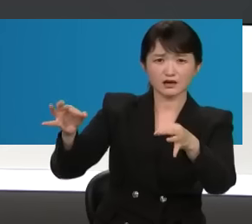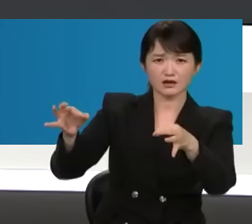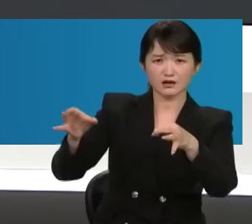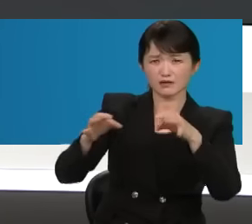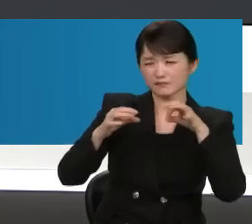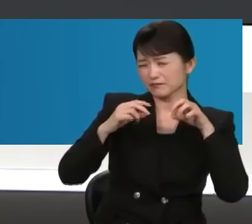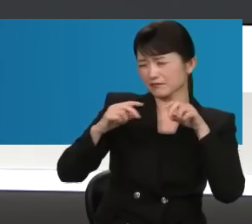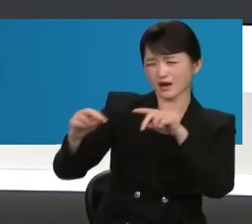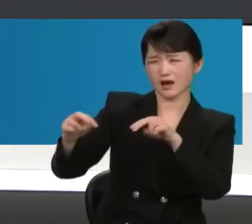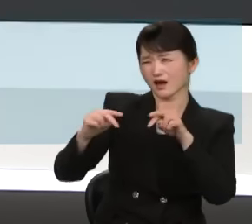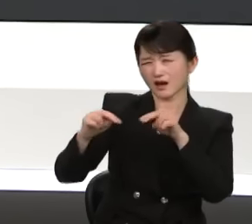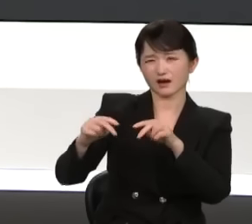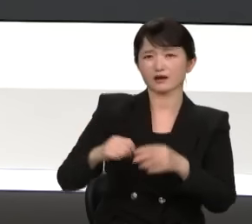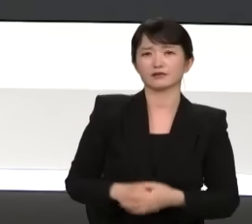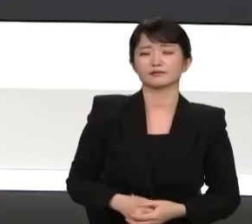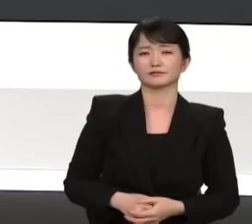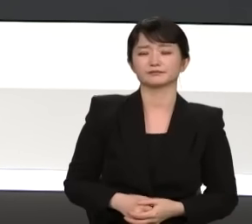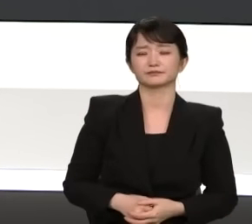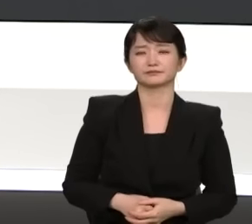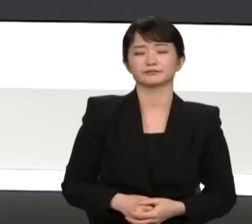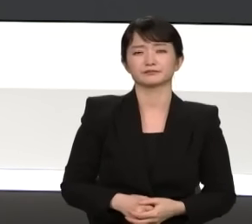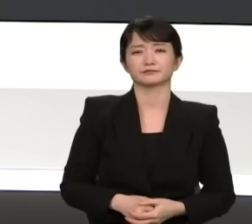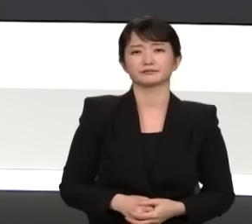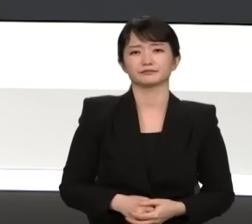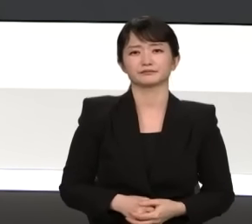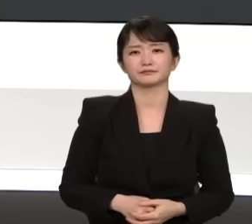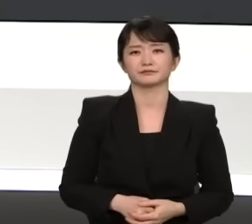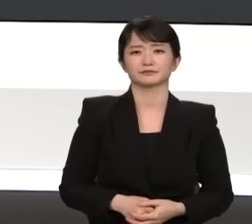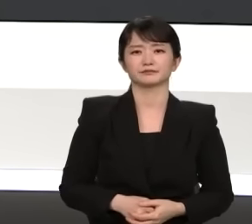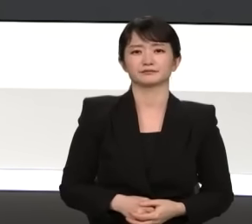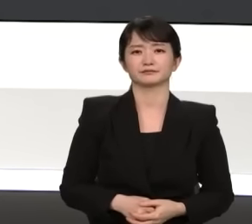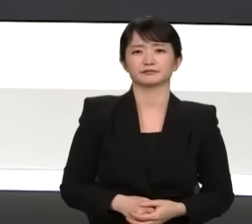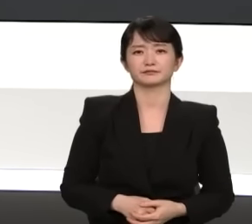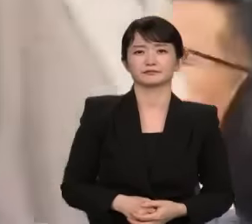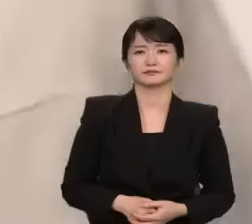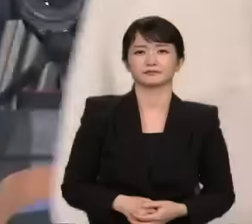거칠게 항의했습니다. 그 장면 이혜원 기자가 보여드리겠습니다.